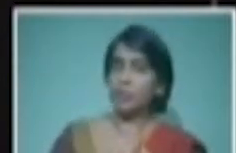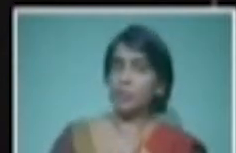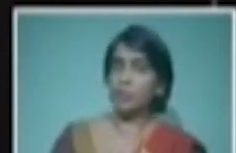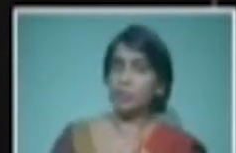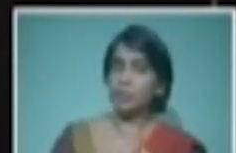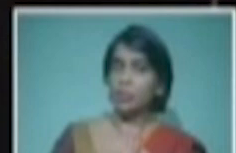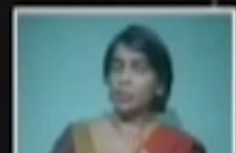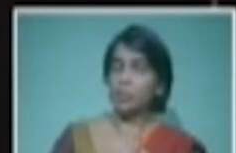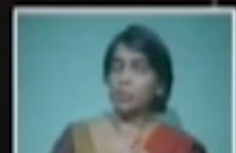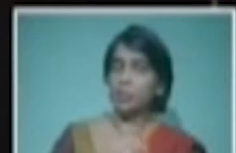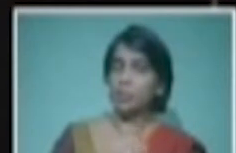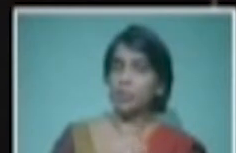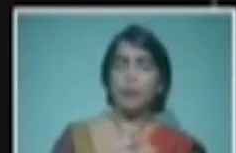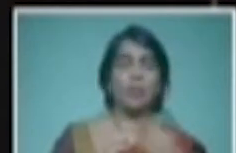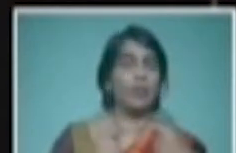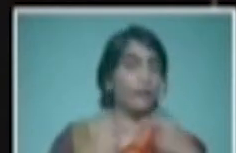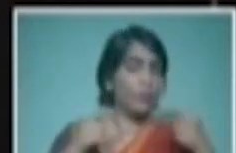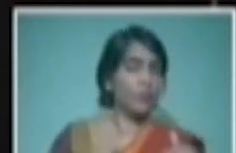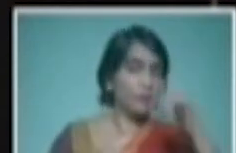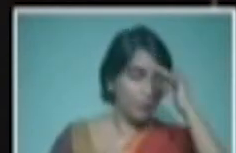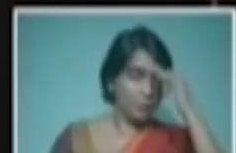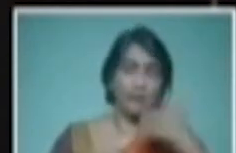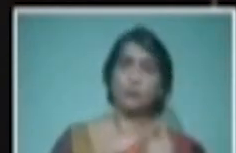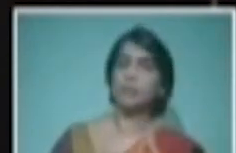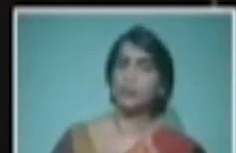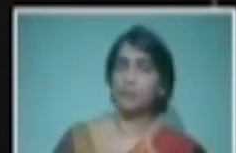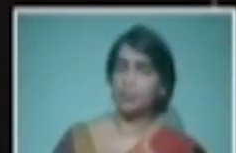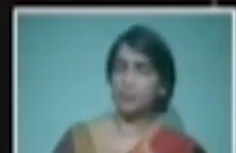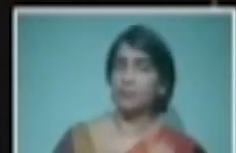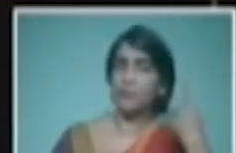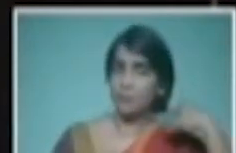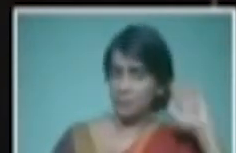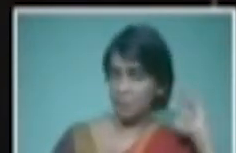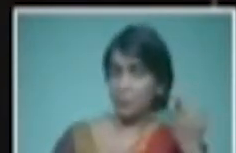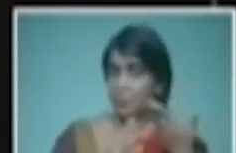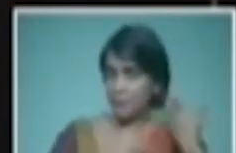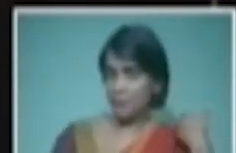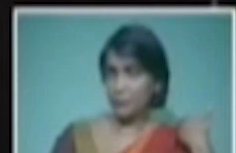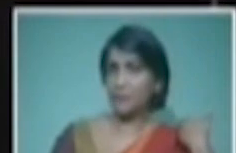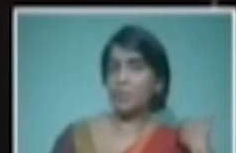ගරු පක්ෂ නායකතුමනි මම ගියවර